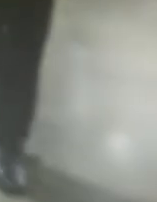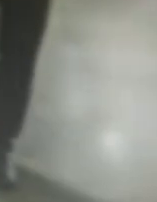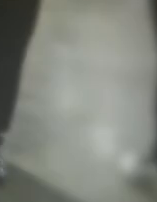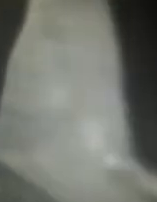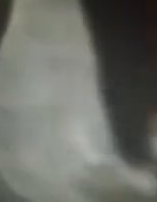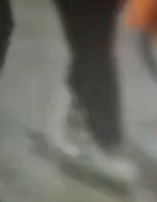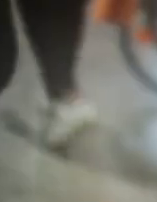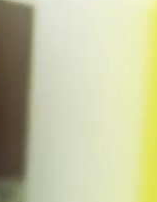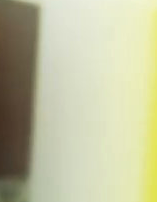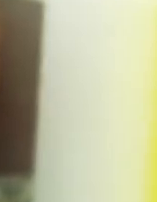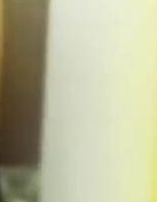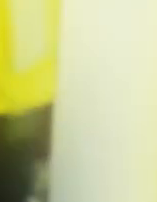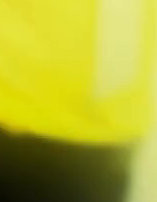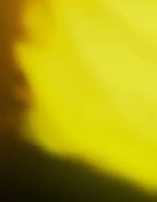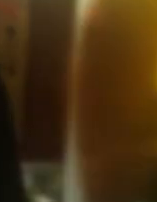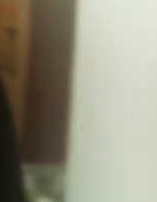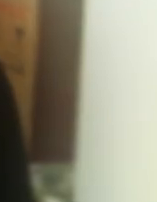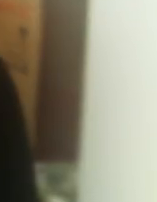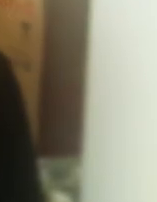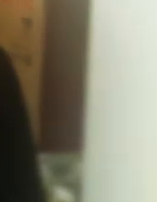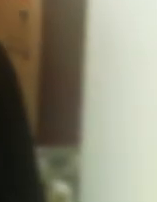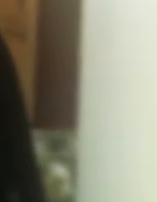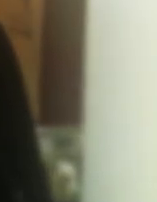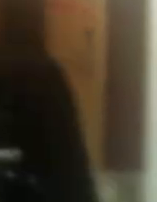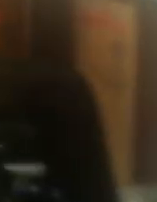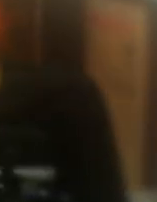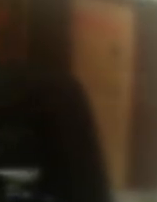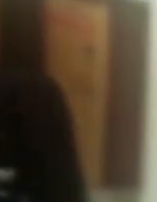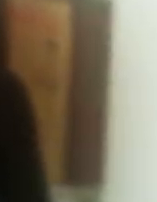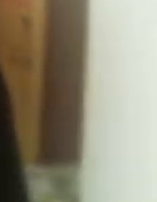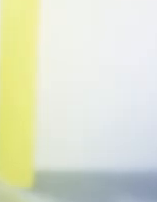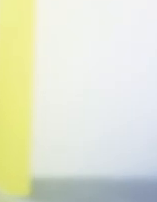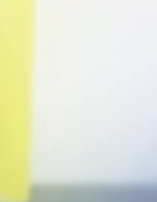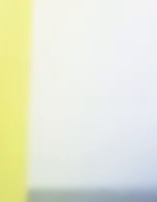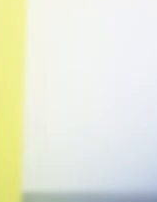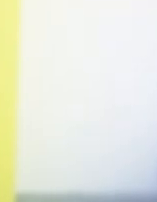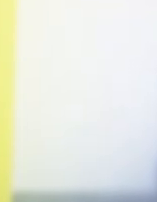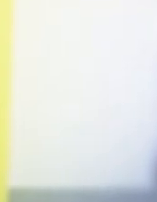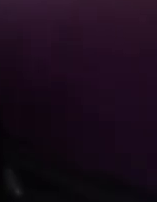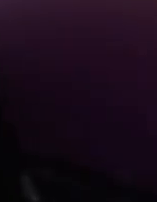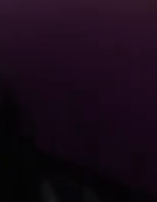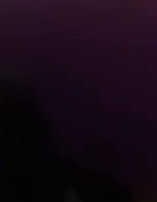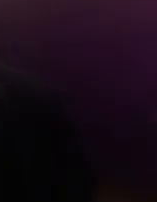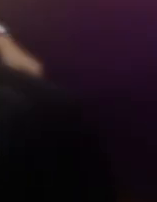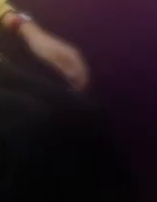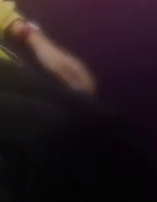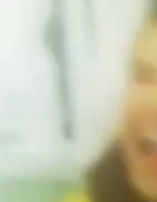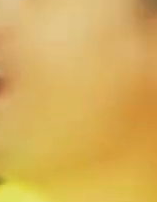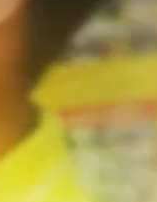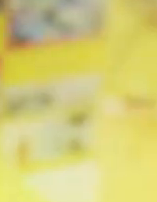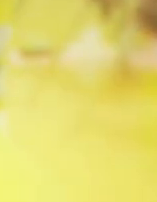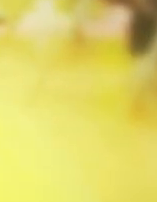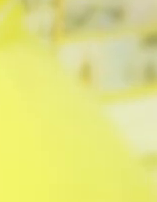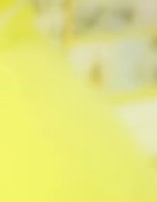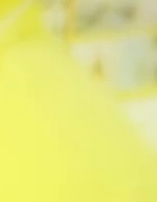แต่ว่าอันนี้ร้านก็ได้อยู่ในเฟซ เดี๋ยวคนรู้จัก อยากแบบมา ประ มาณสวัสดีครับ สวัสดีค่ะ นี่พิธีกรคู่ผมนะจ้า